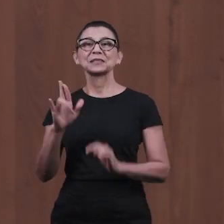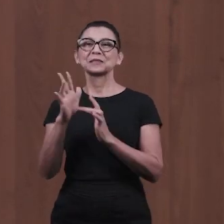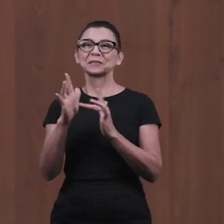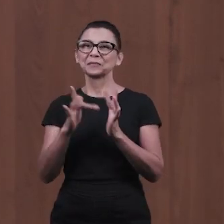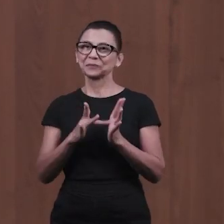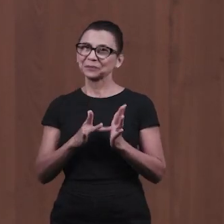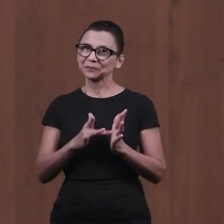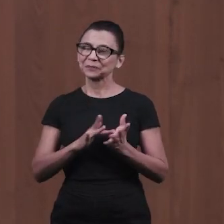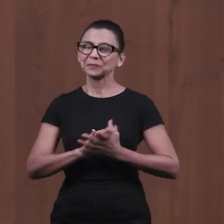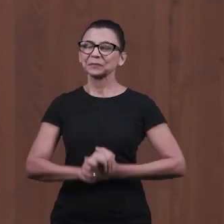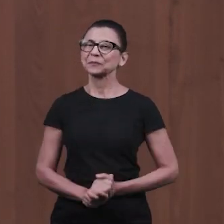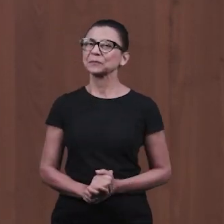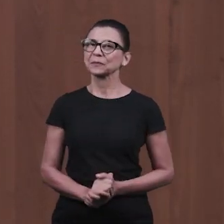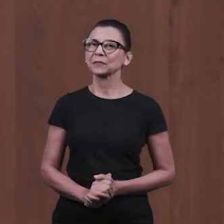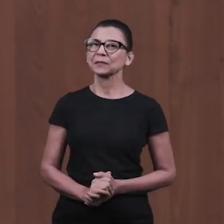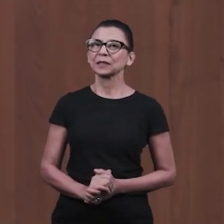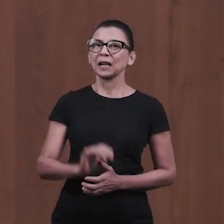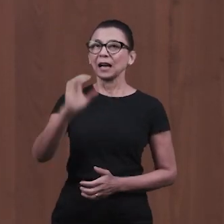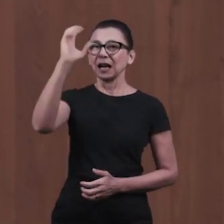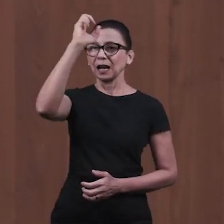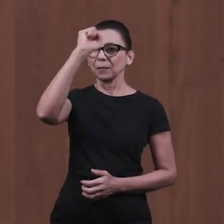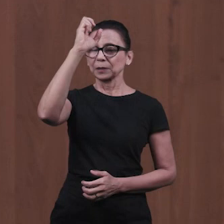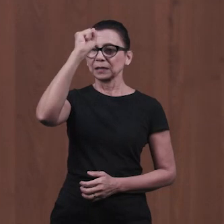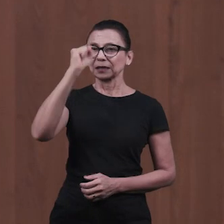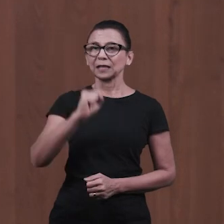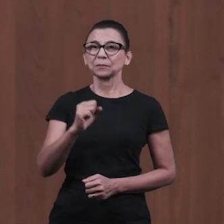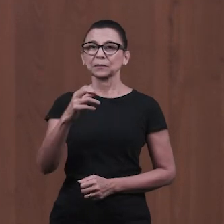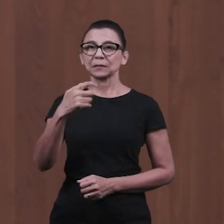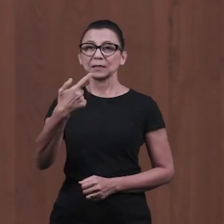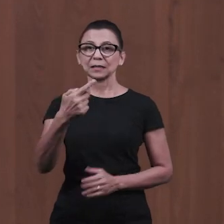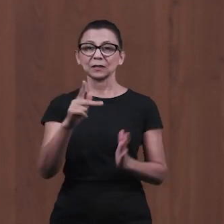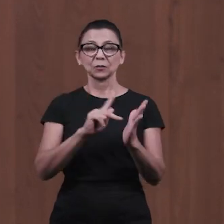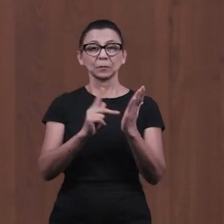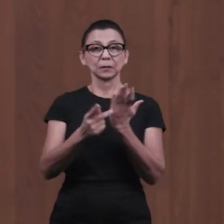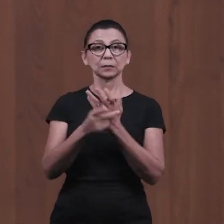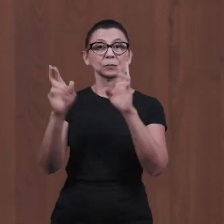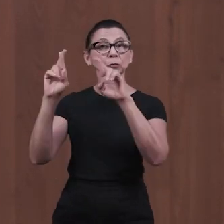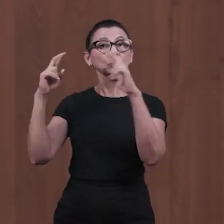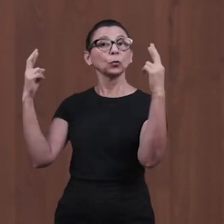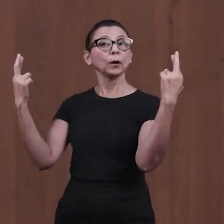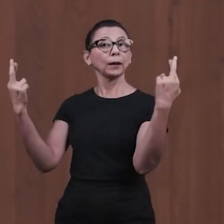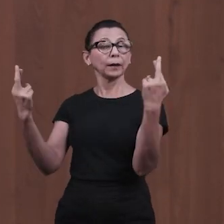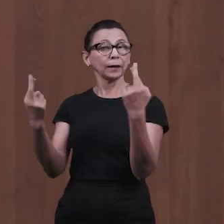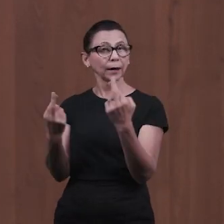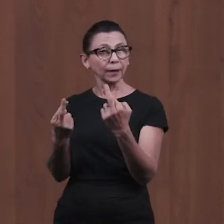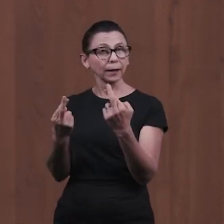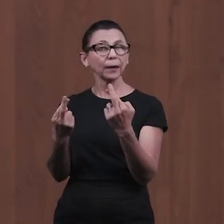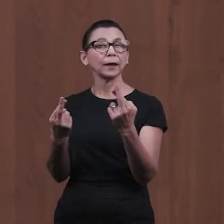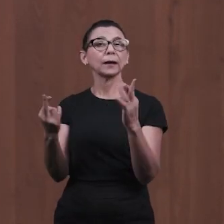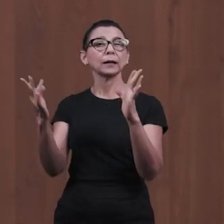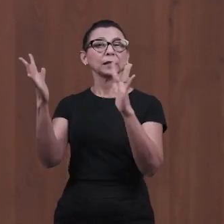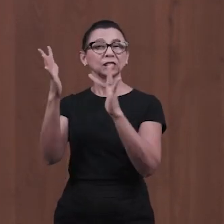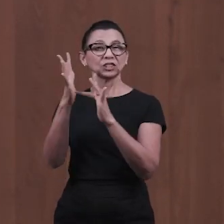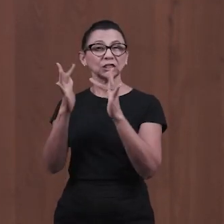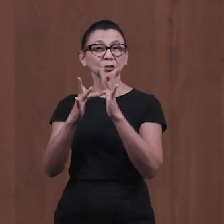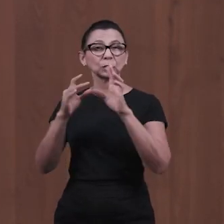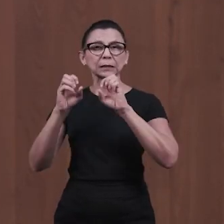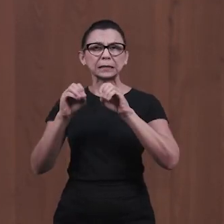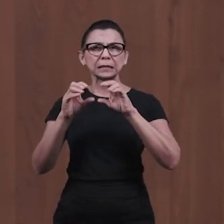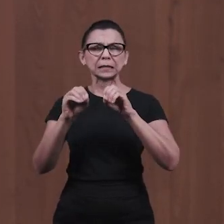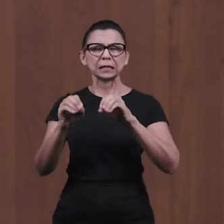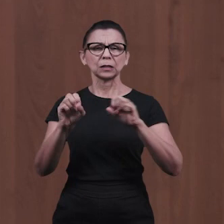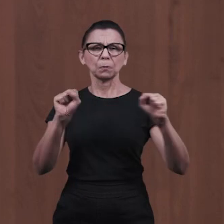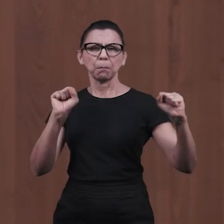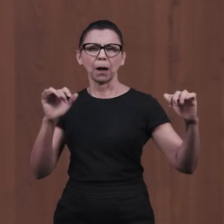Seigneur. Nous sommes en train d'apprendre sur les 7 paraboles du royaume. Quand Jésus était en train d'enseigner la